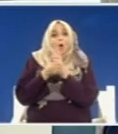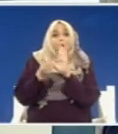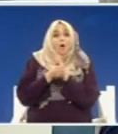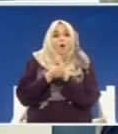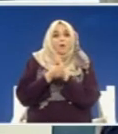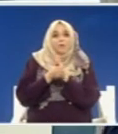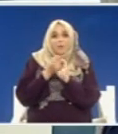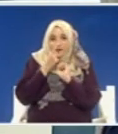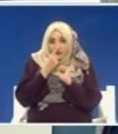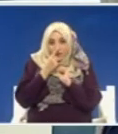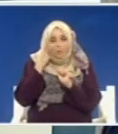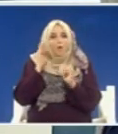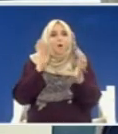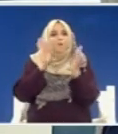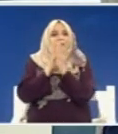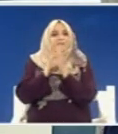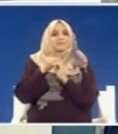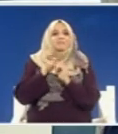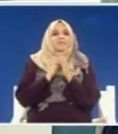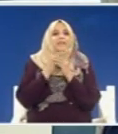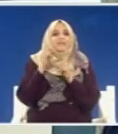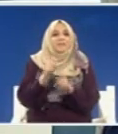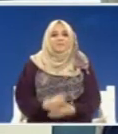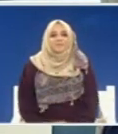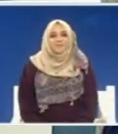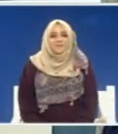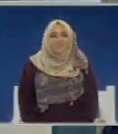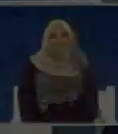الحضاري للعبادات في مواجهة التحديات. سلام.